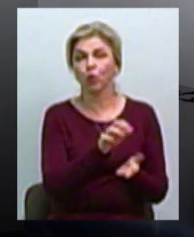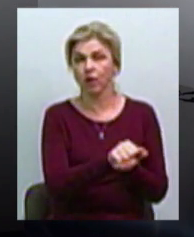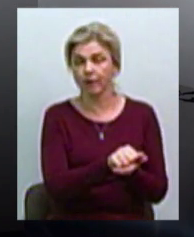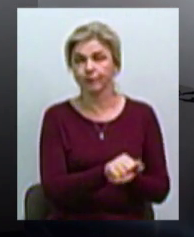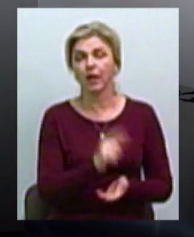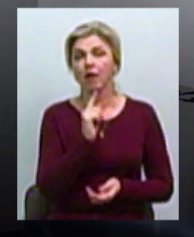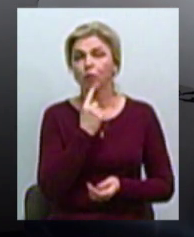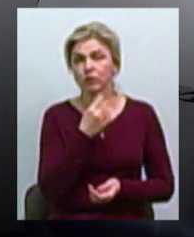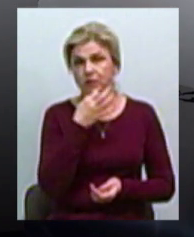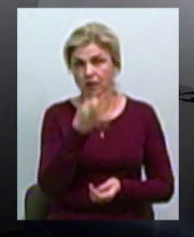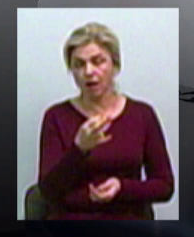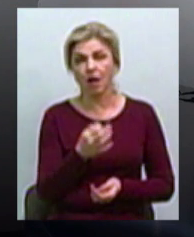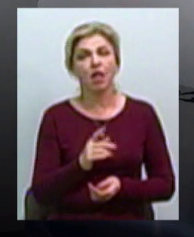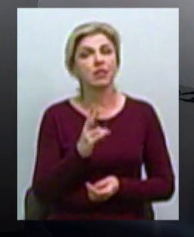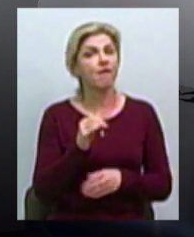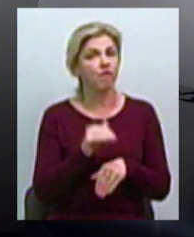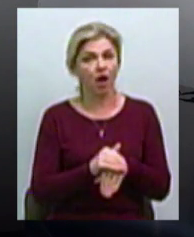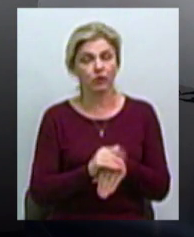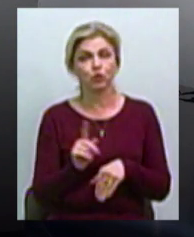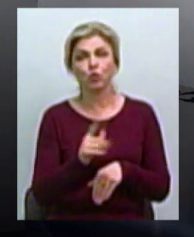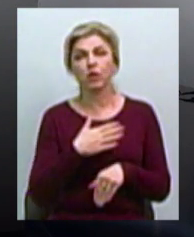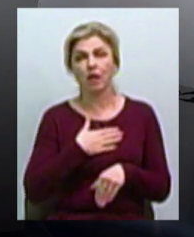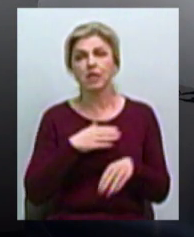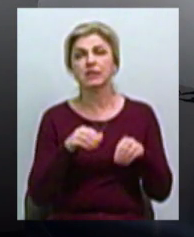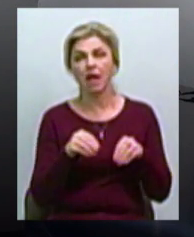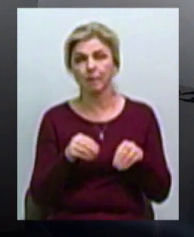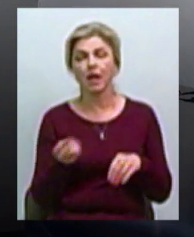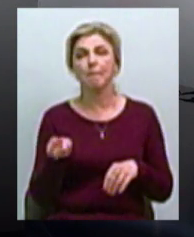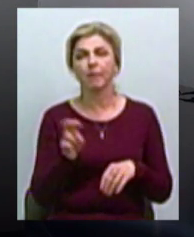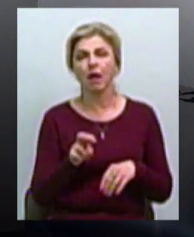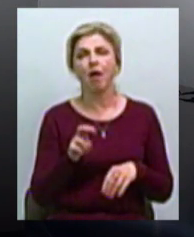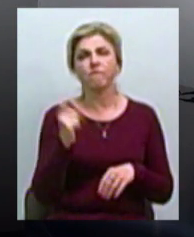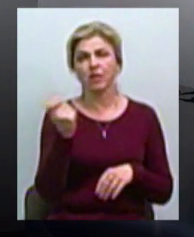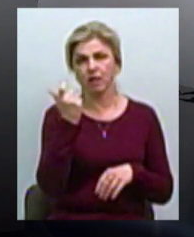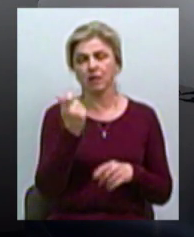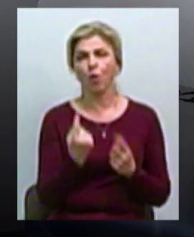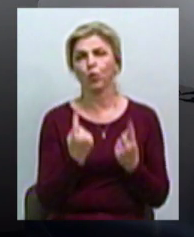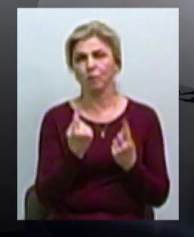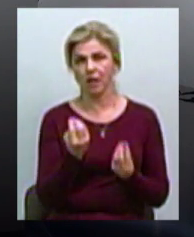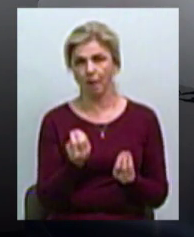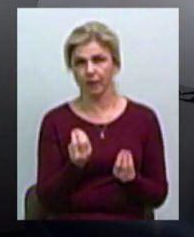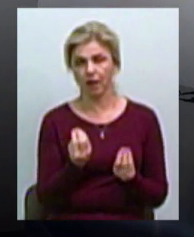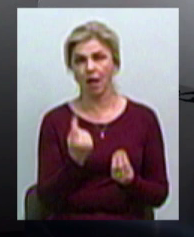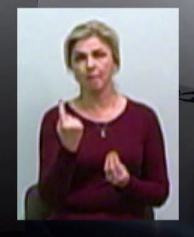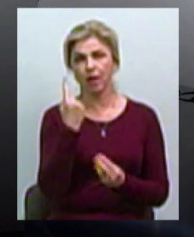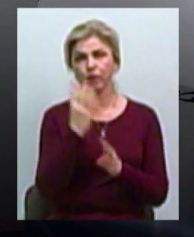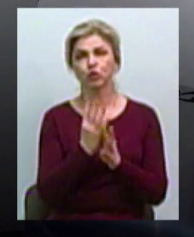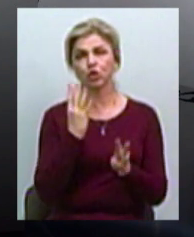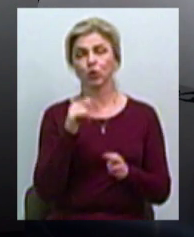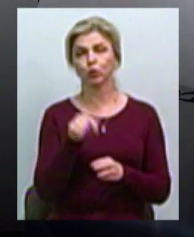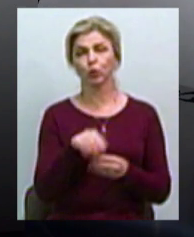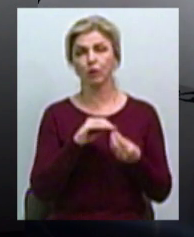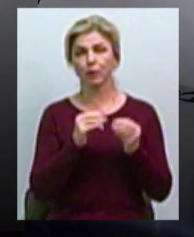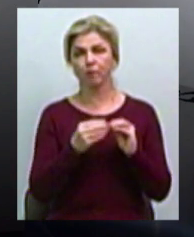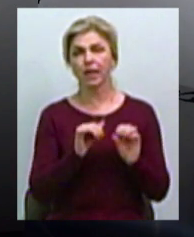важко. Чому? Тому що далеко не факт, що на наші землі прийдуть власники великих капіталів. І в першу чергу тут проблема полягає